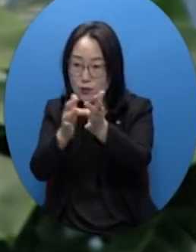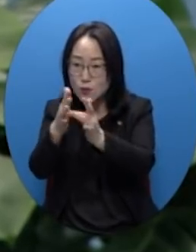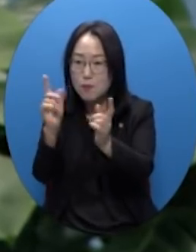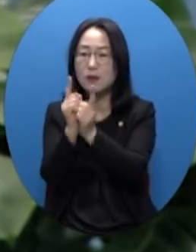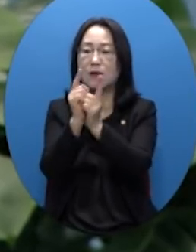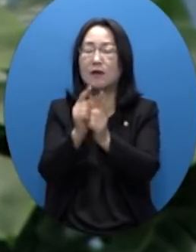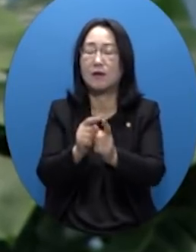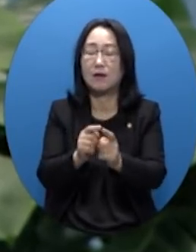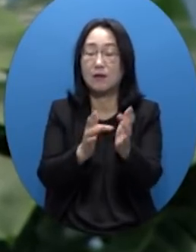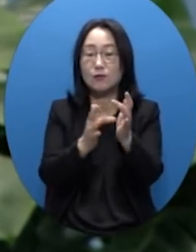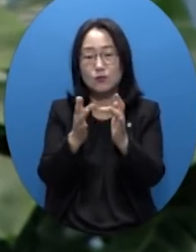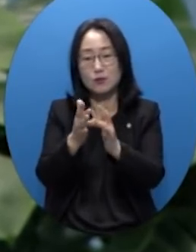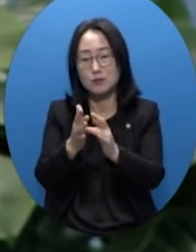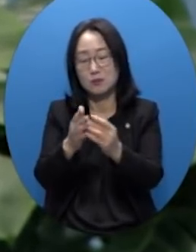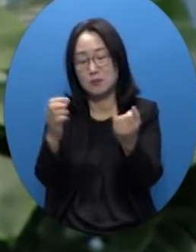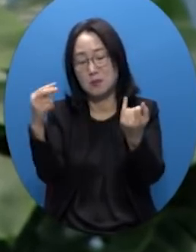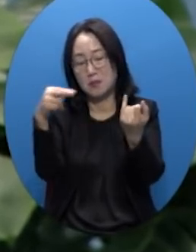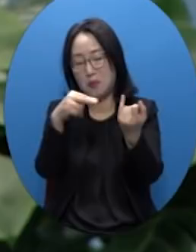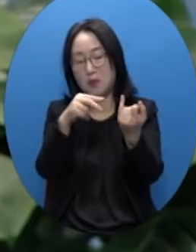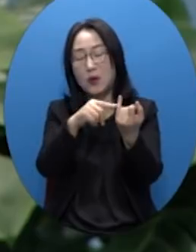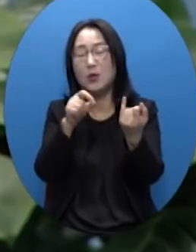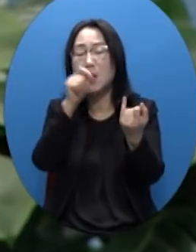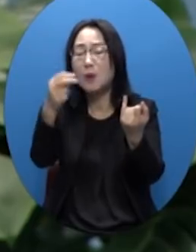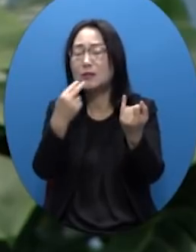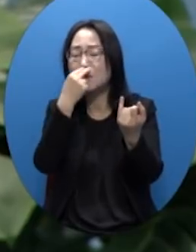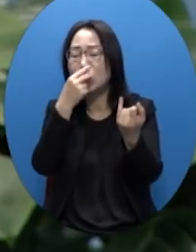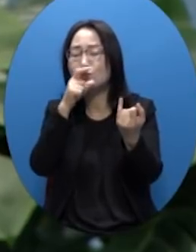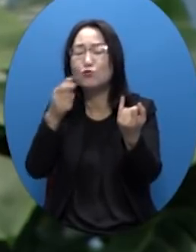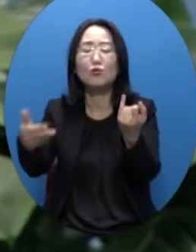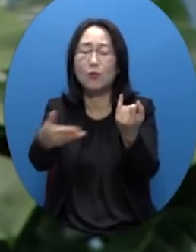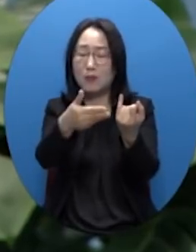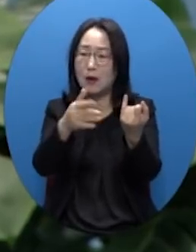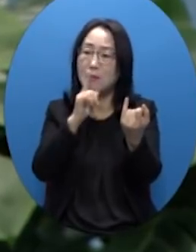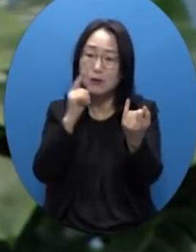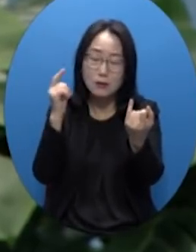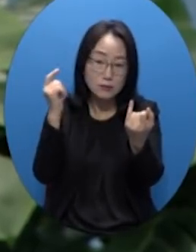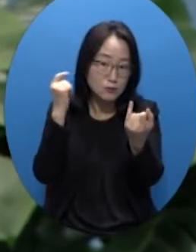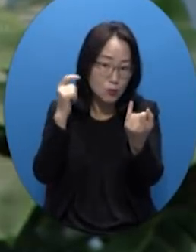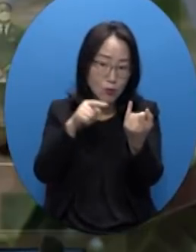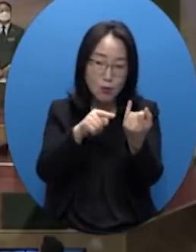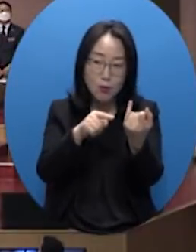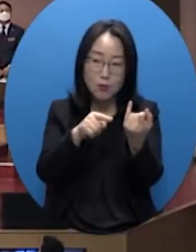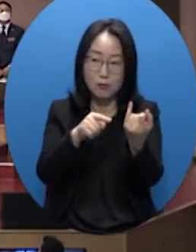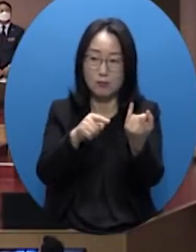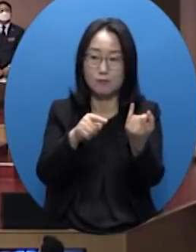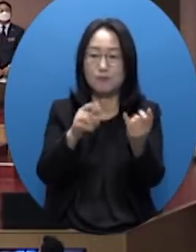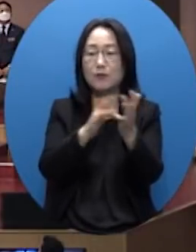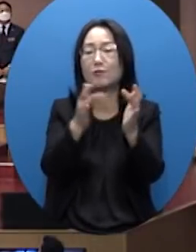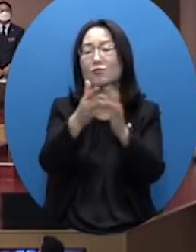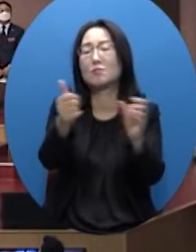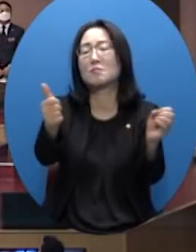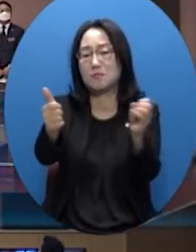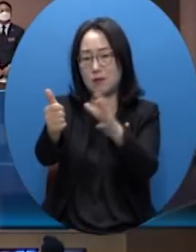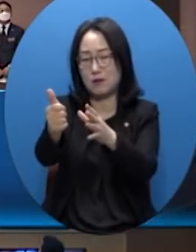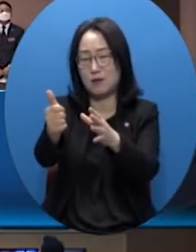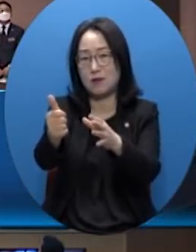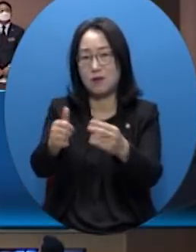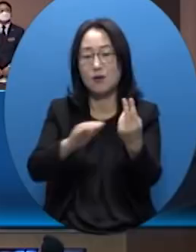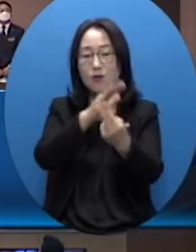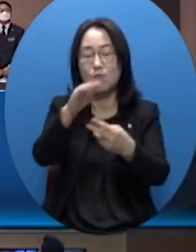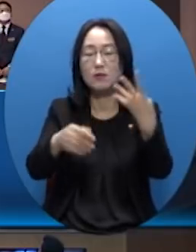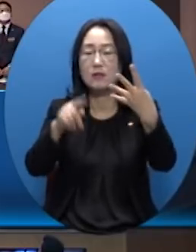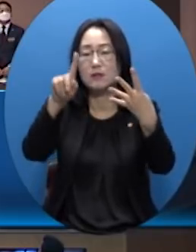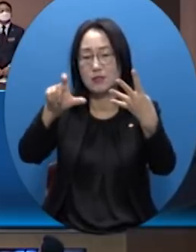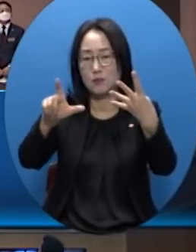않은 물을 주겠다 하는 말씀을 듣고 그녀가 예수님께 여가지 고백합니다 염 보험사 장